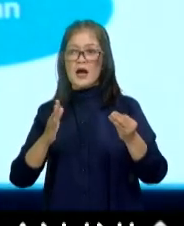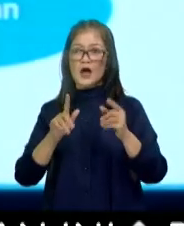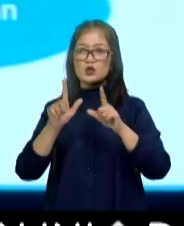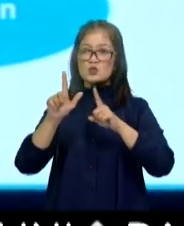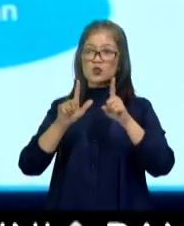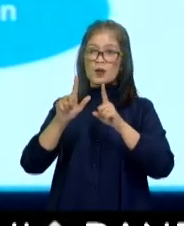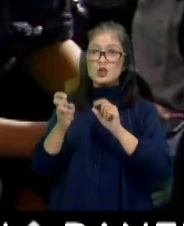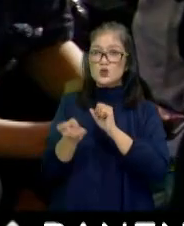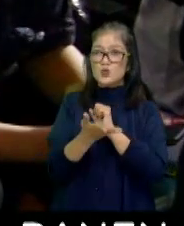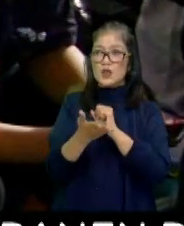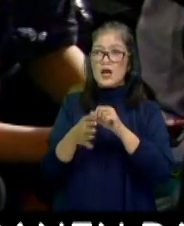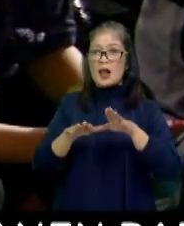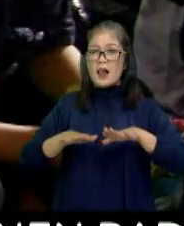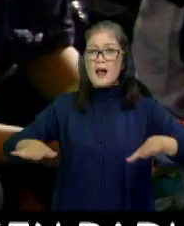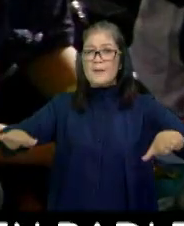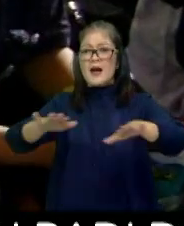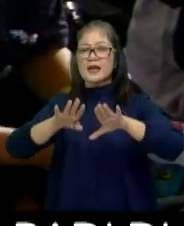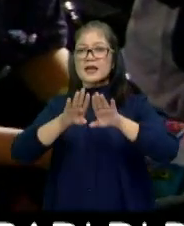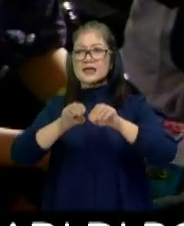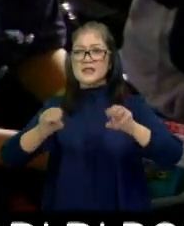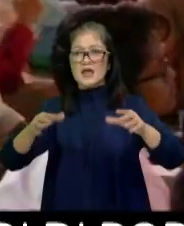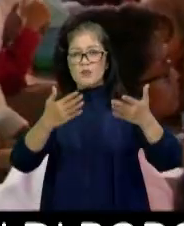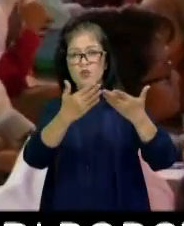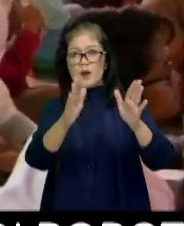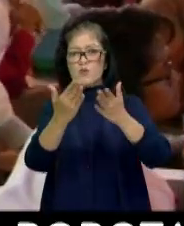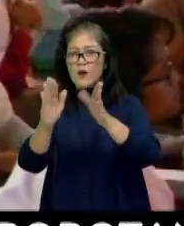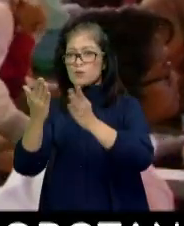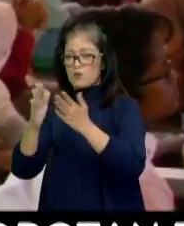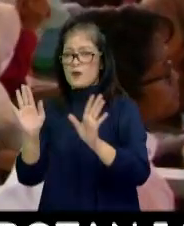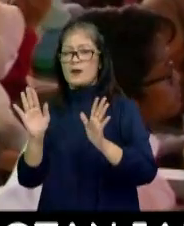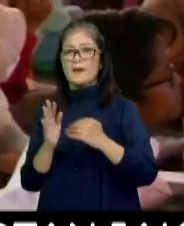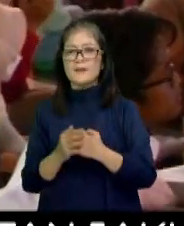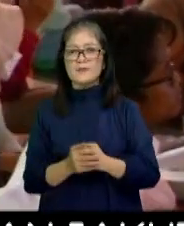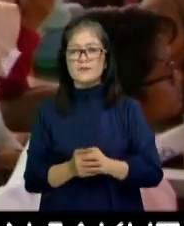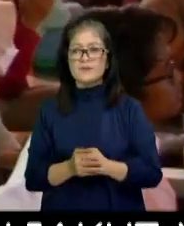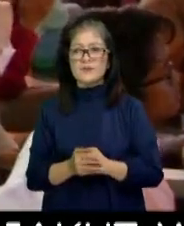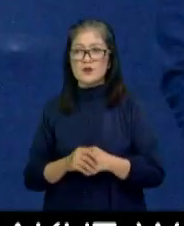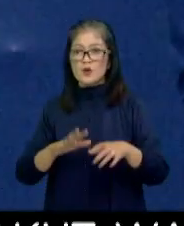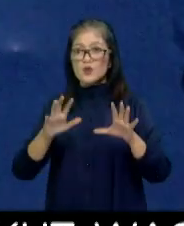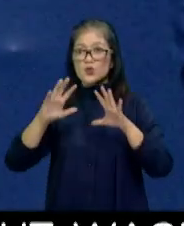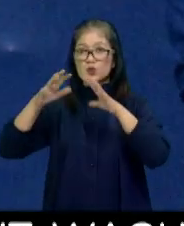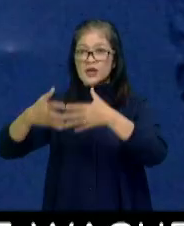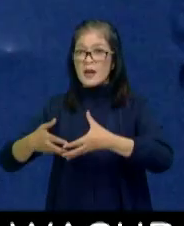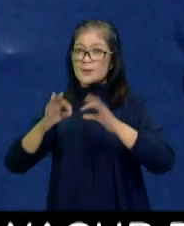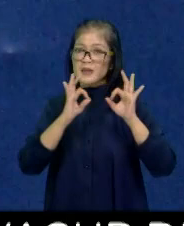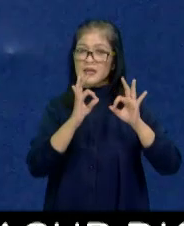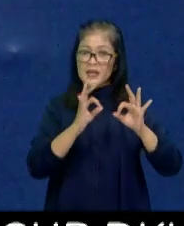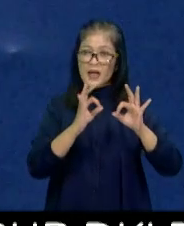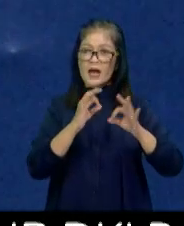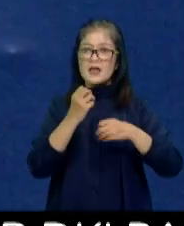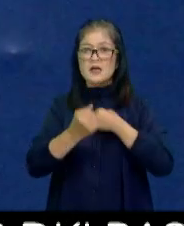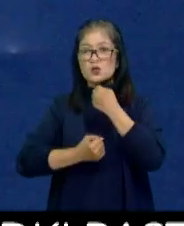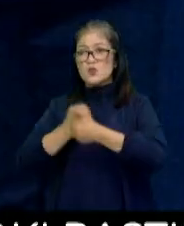ekonomi mencapai 4.500 triliun rupiah. Untuk itu, dunia pendidikan dengan dunia industri atau usaha harus sudah